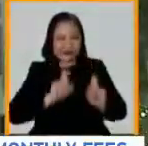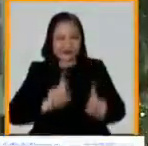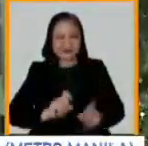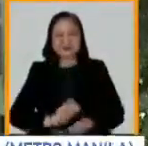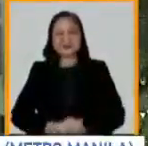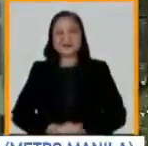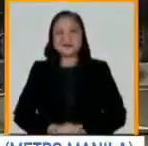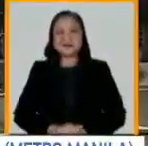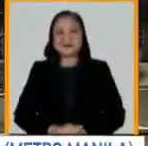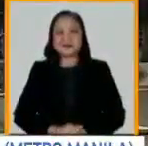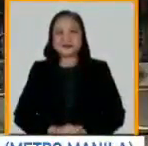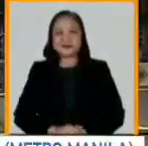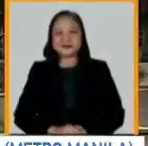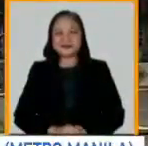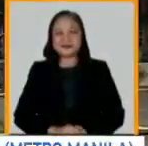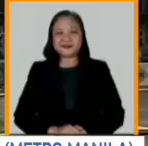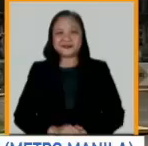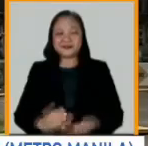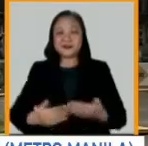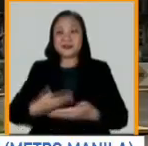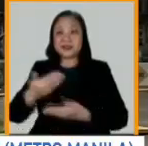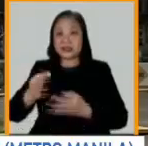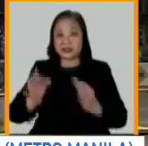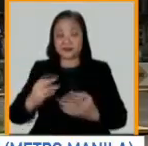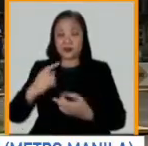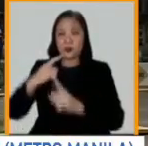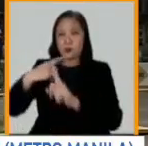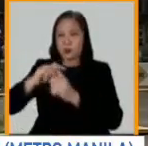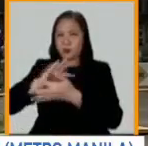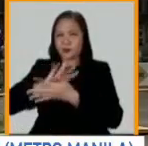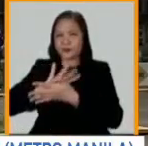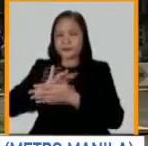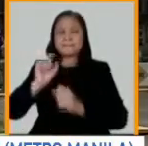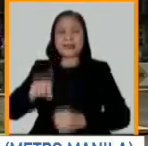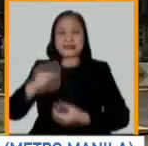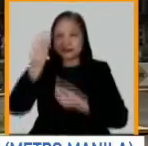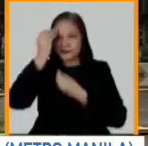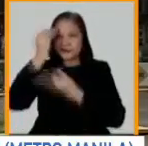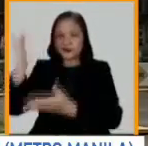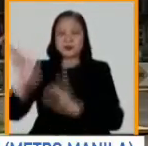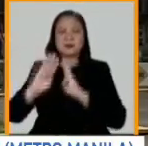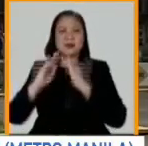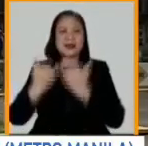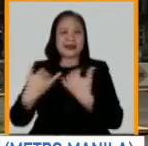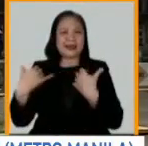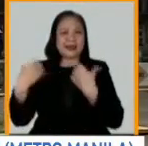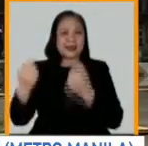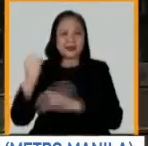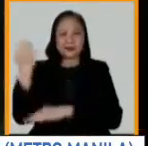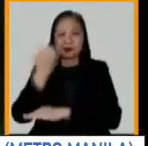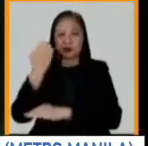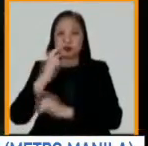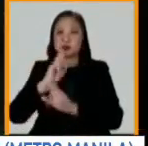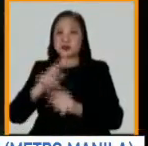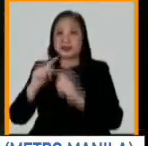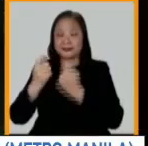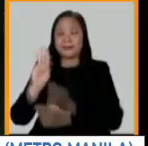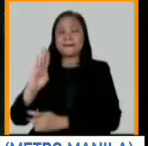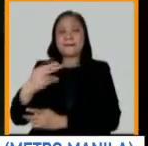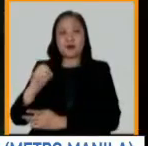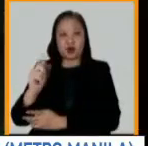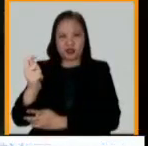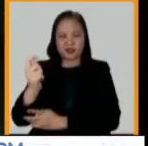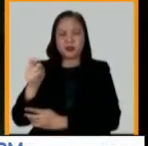Kapag positibo ang test result, dapat itong i-report sa Barangay Health Emergency Response Team o sa healthcare provider. Ang mga LGU